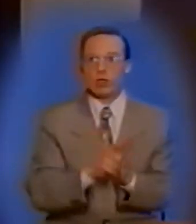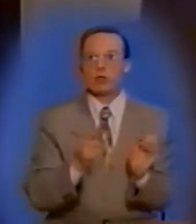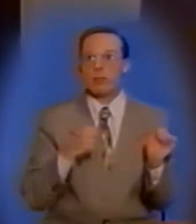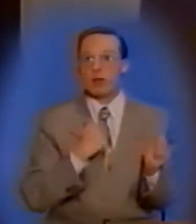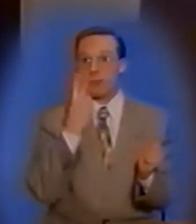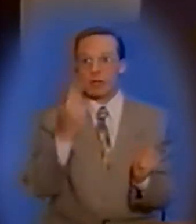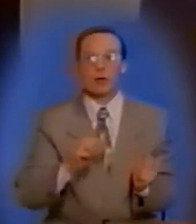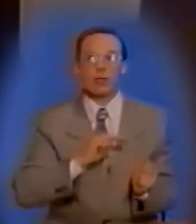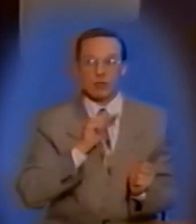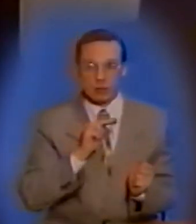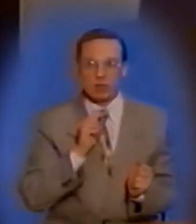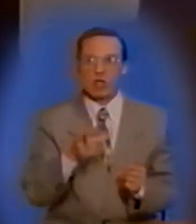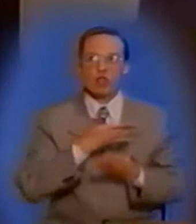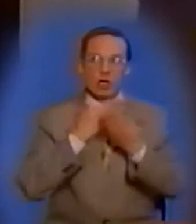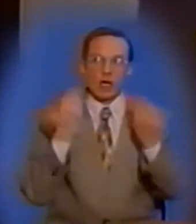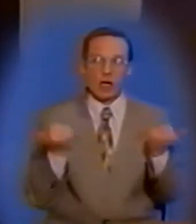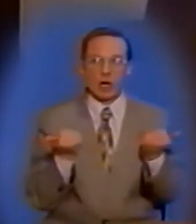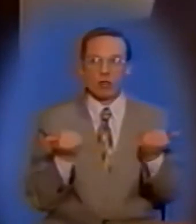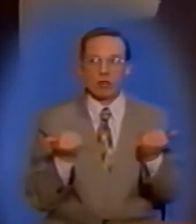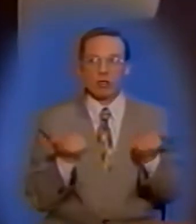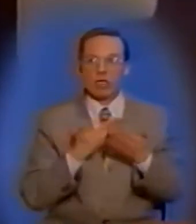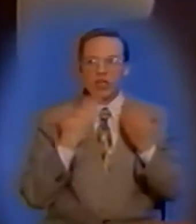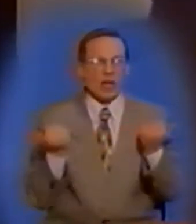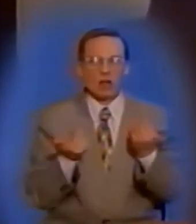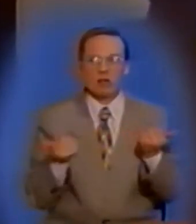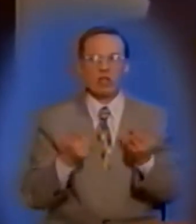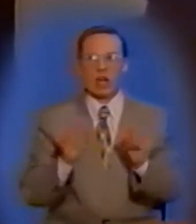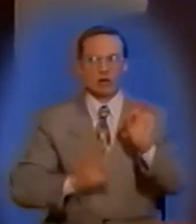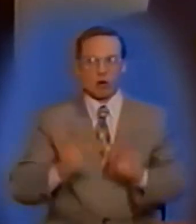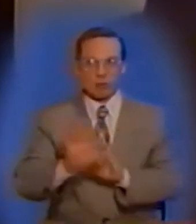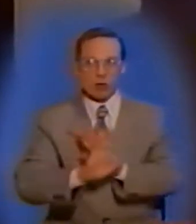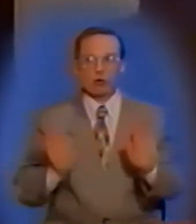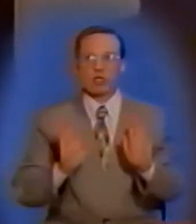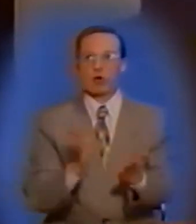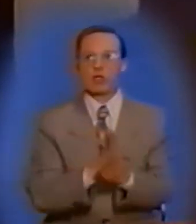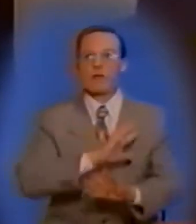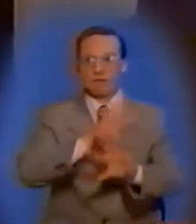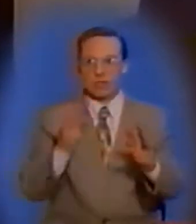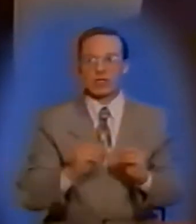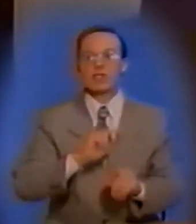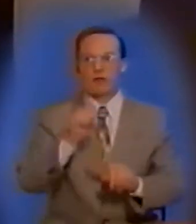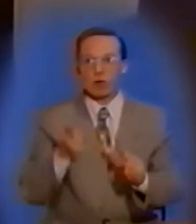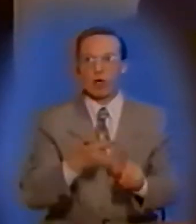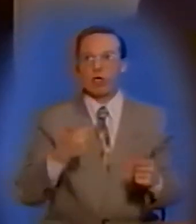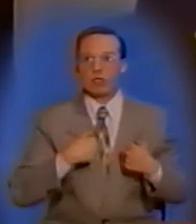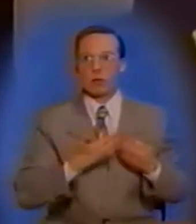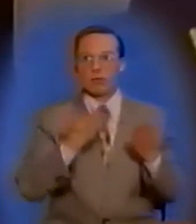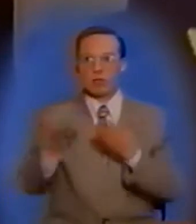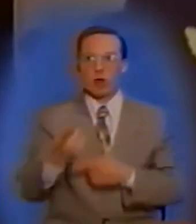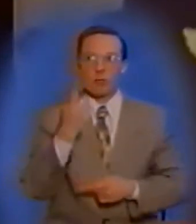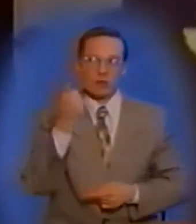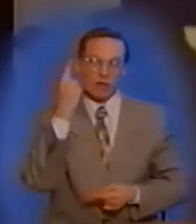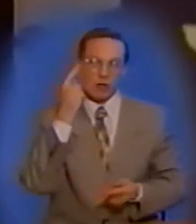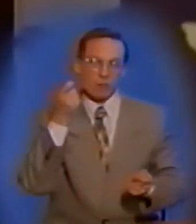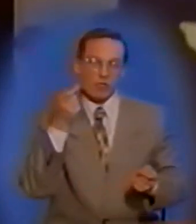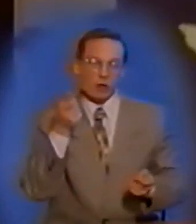pakreipė dėmesį, kad nu, tai čia nėra nėra nenormalu, bet yra tiesiog viskas tvarko. Ir jį man pasiūlė pas vieną